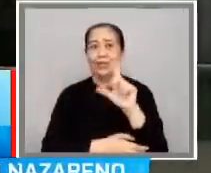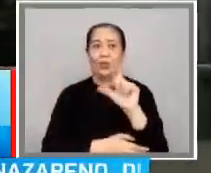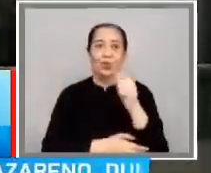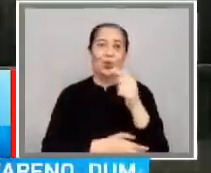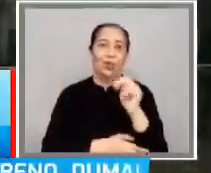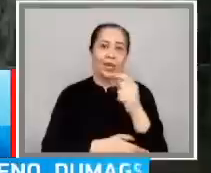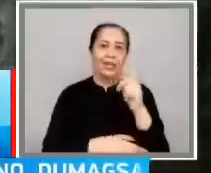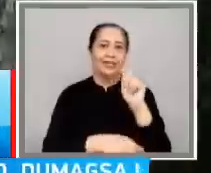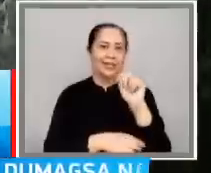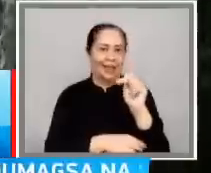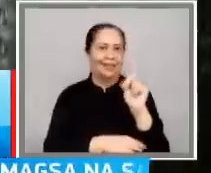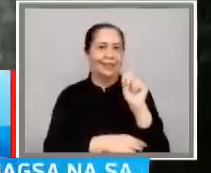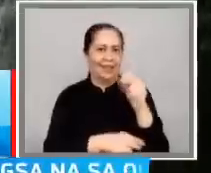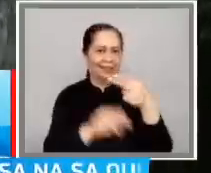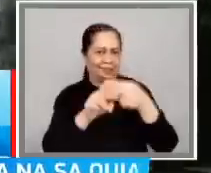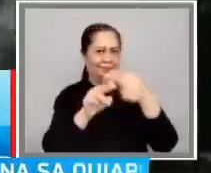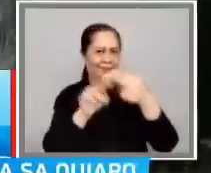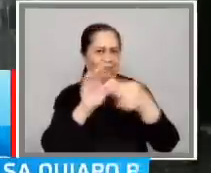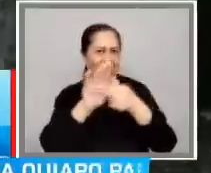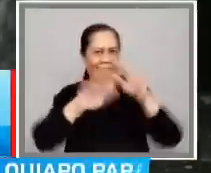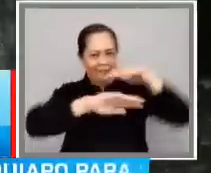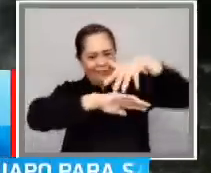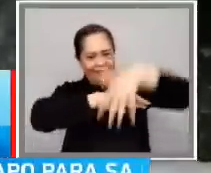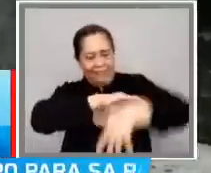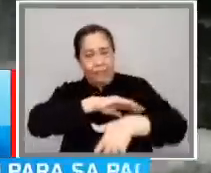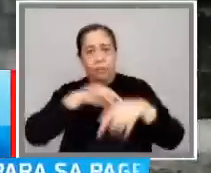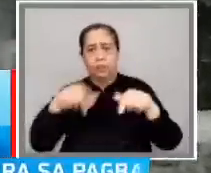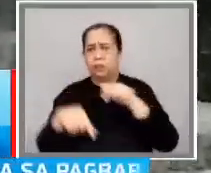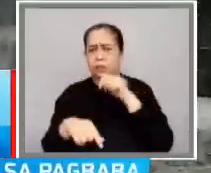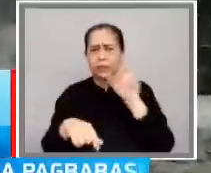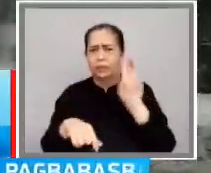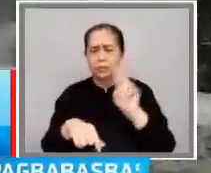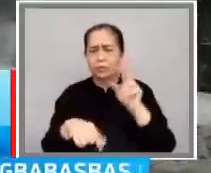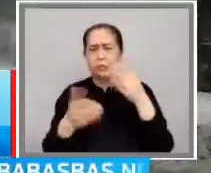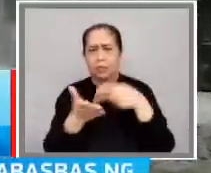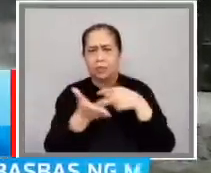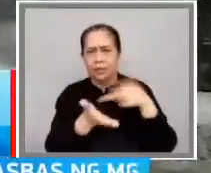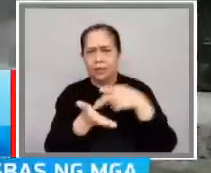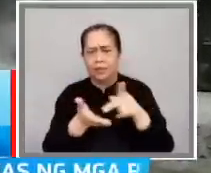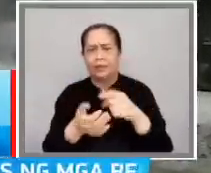Hinulugang Takpak. Dito, di ka raw gagastos at tsak, mag-enjoy ka.